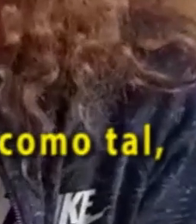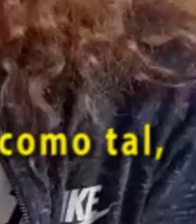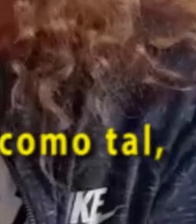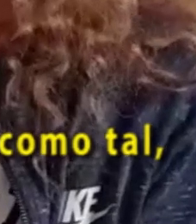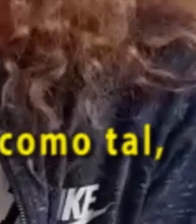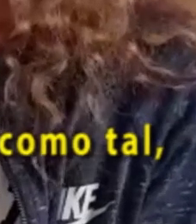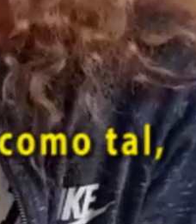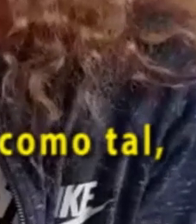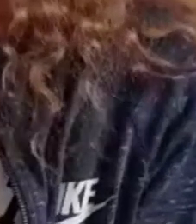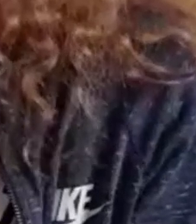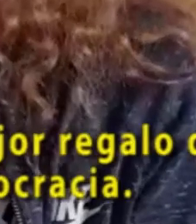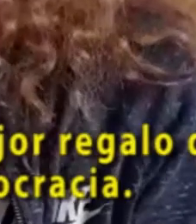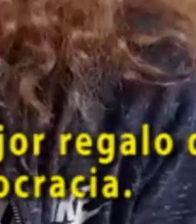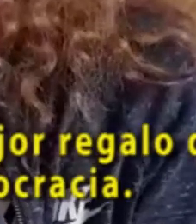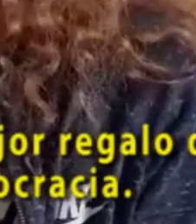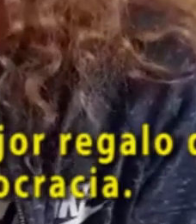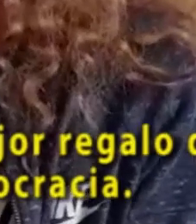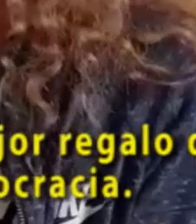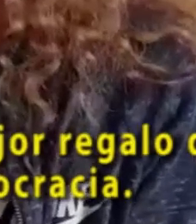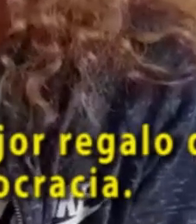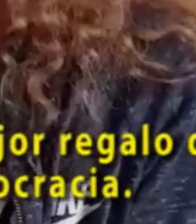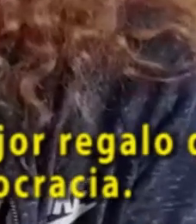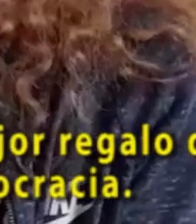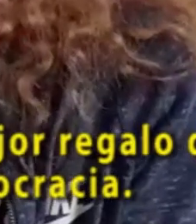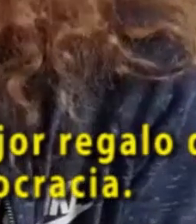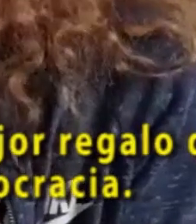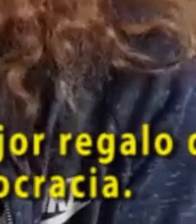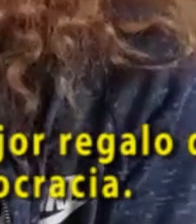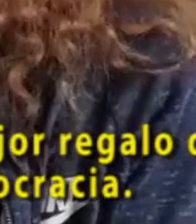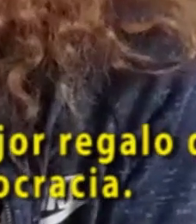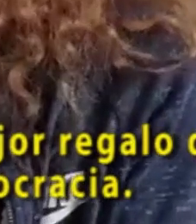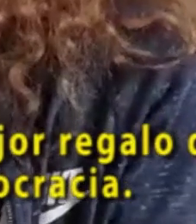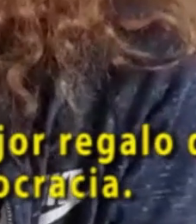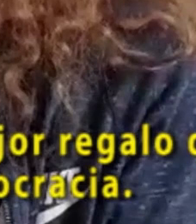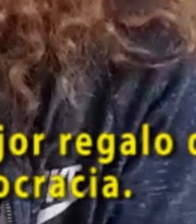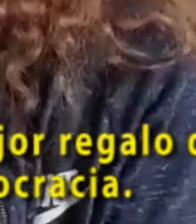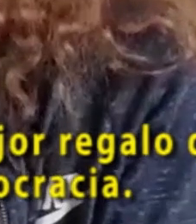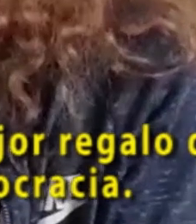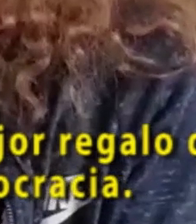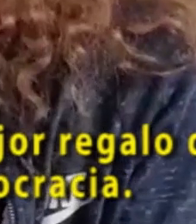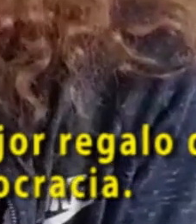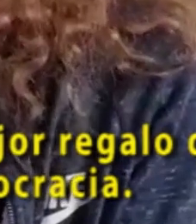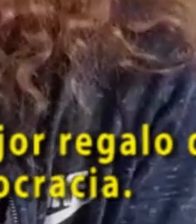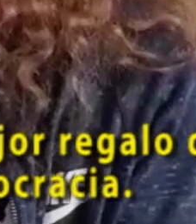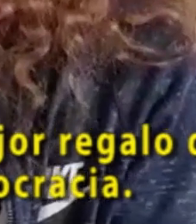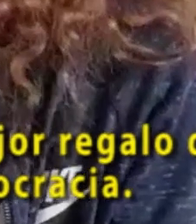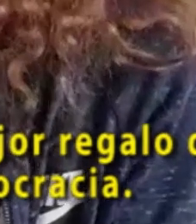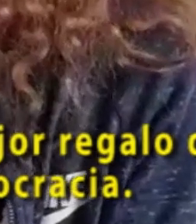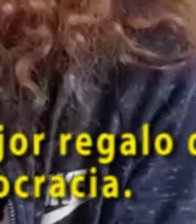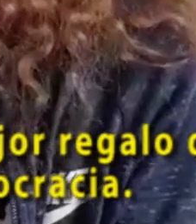أجل الحرية مش ضحايا، عشان تقدروا تقدمونا الهدية اللي هي الهدية المناسبة، اللي هي